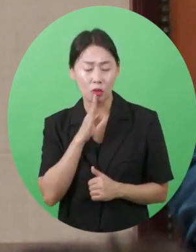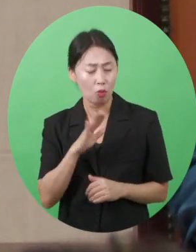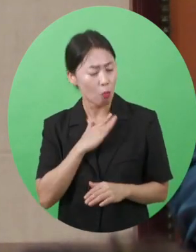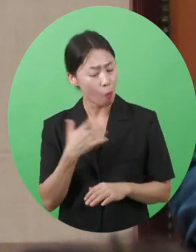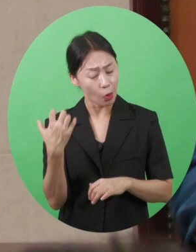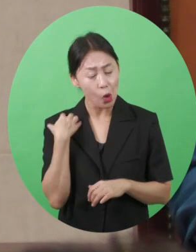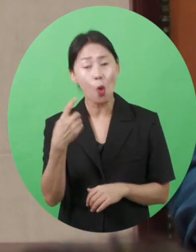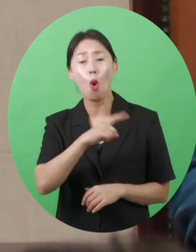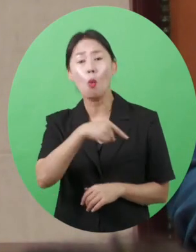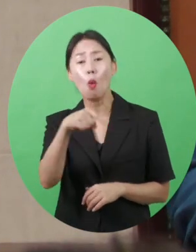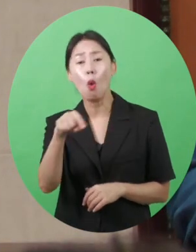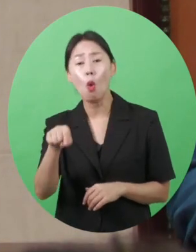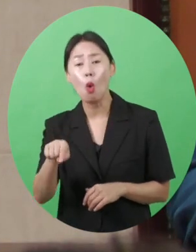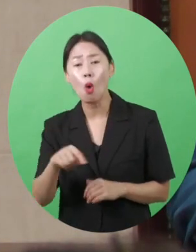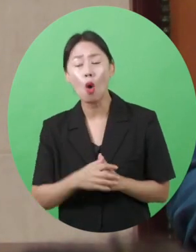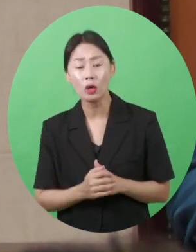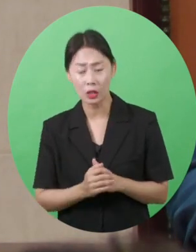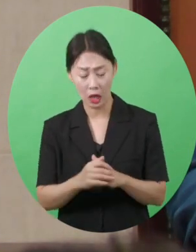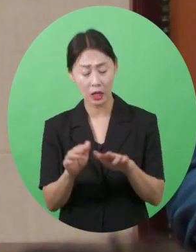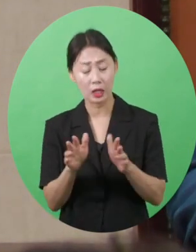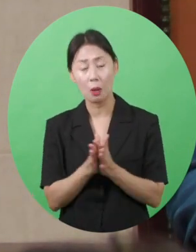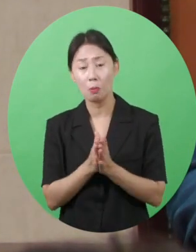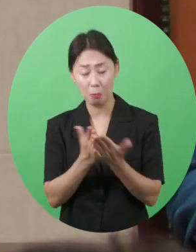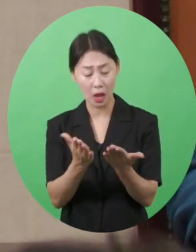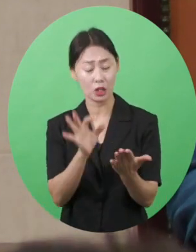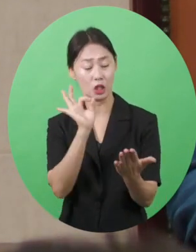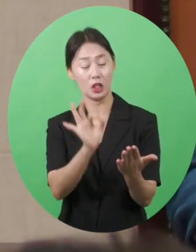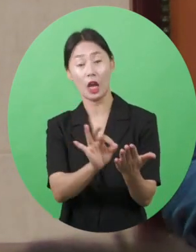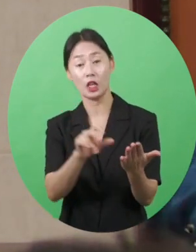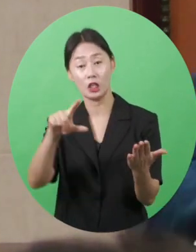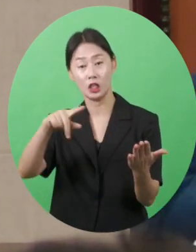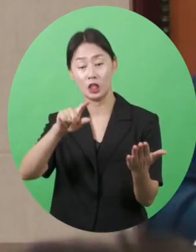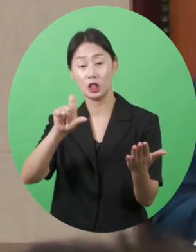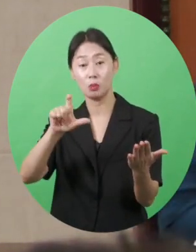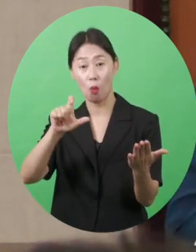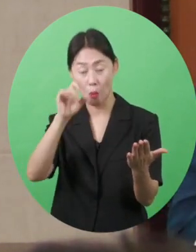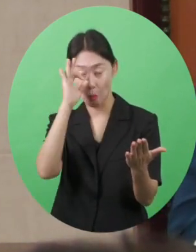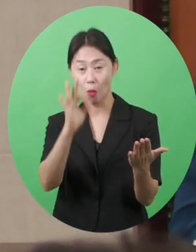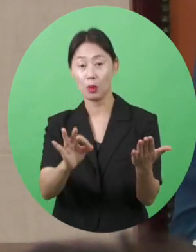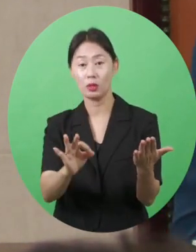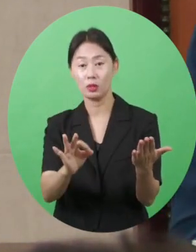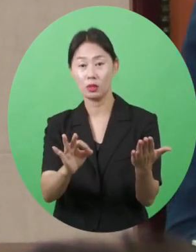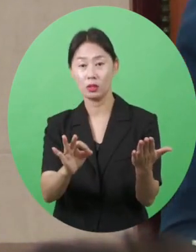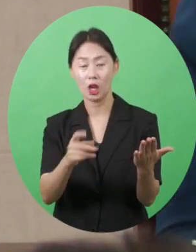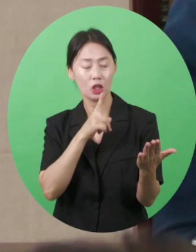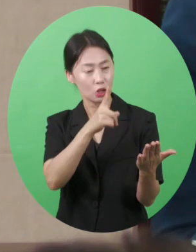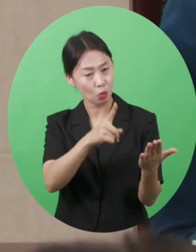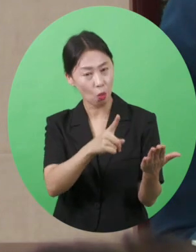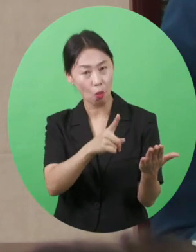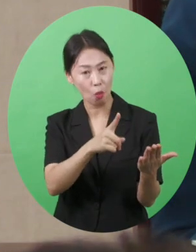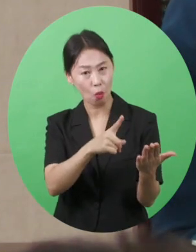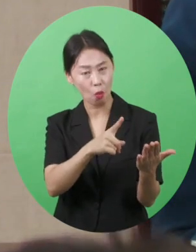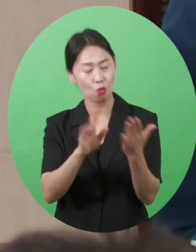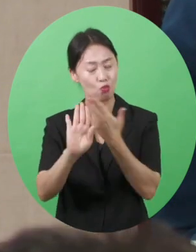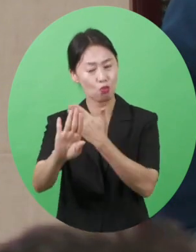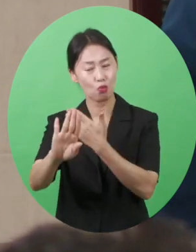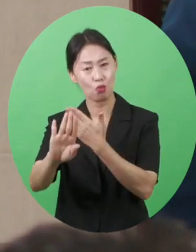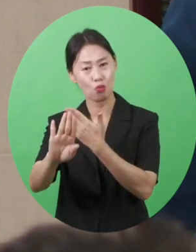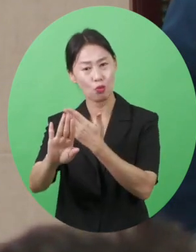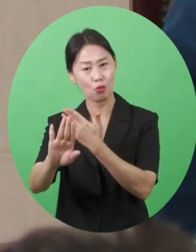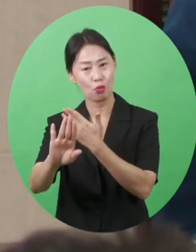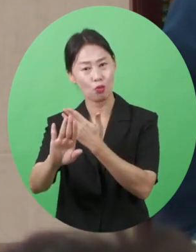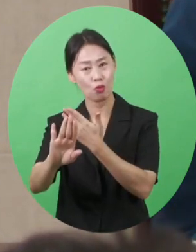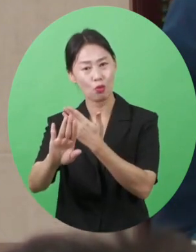하고 있는 업무는 여러분들 자료 19페이지 보시면 그림이 쭉 나와 있는데요. 신고 접수부터 해서 이후 사후